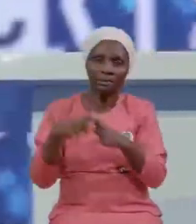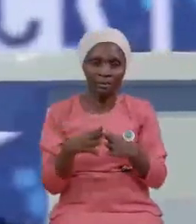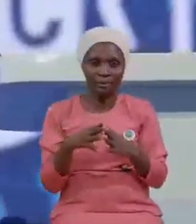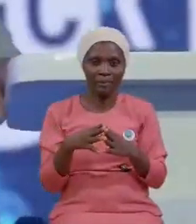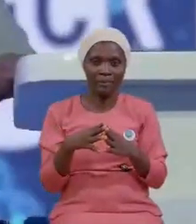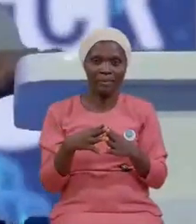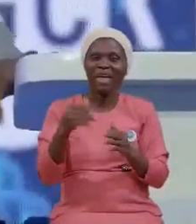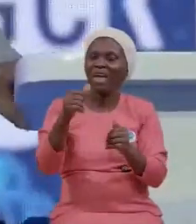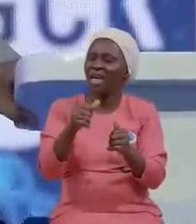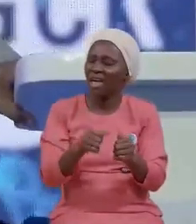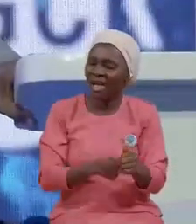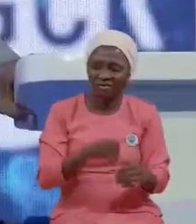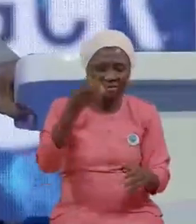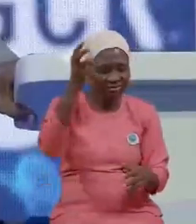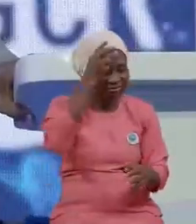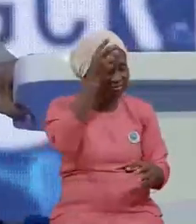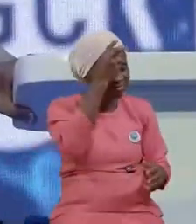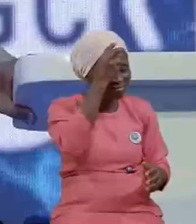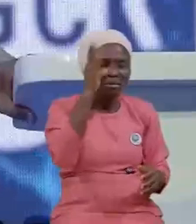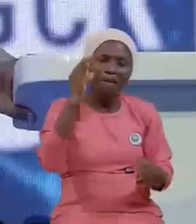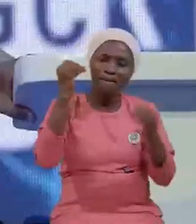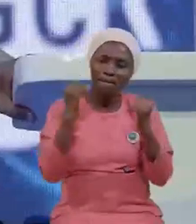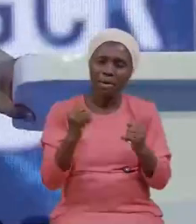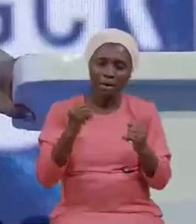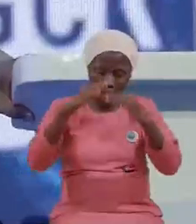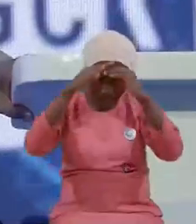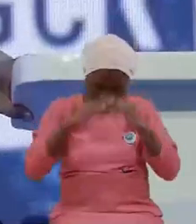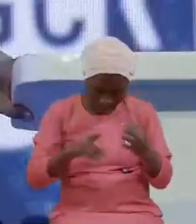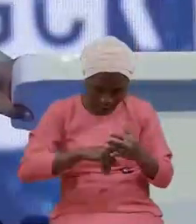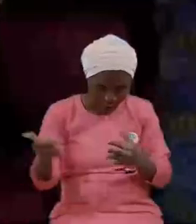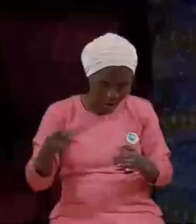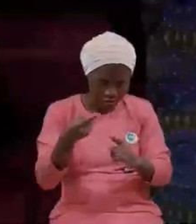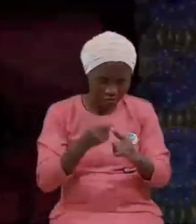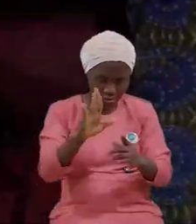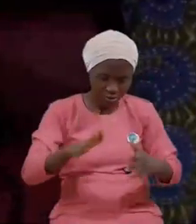toute puissance démoniaque fléchira et quittera ta vie.